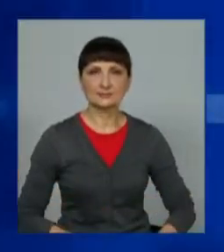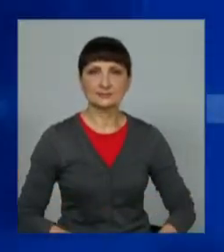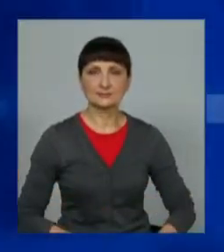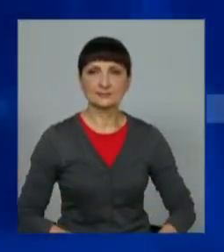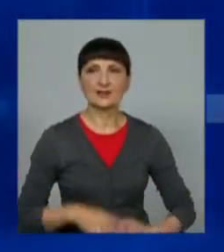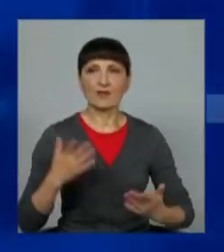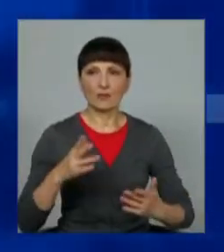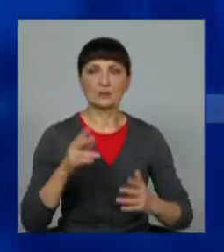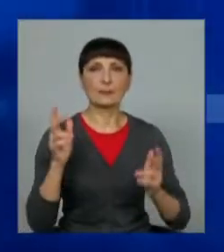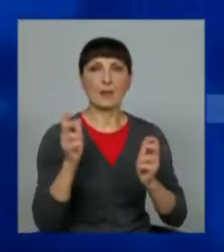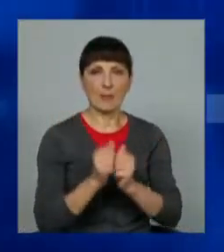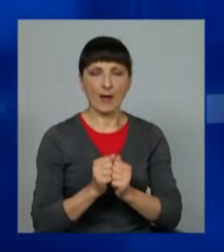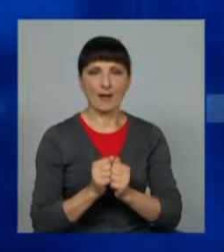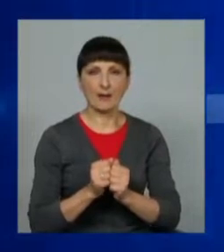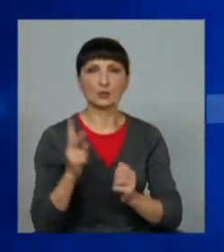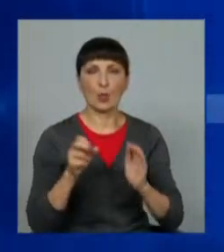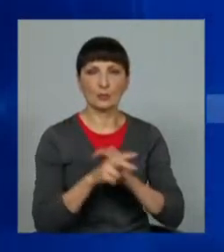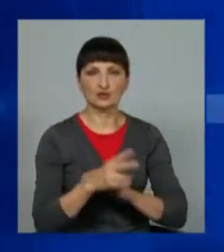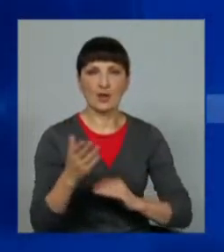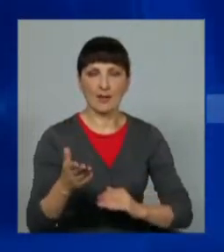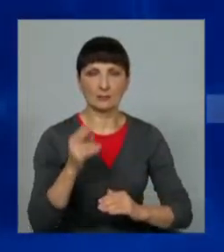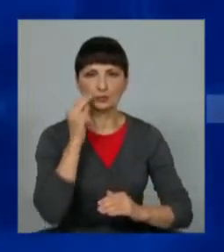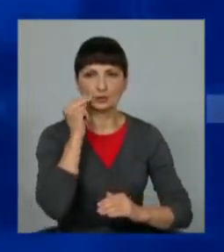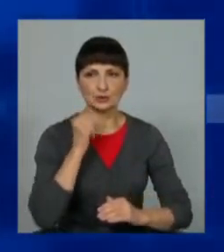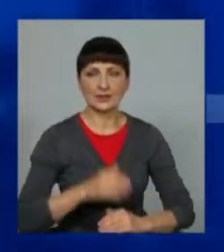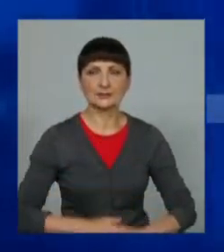Вот беглеца поймали, базар нет.